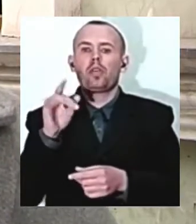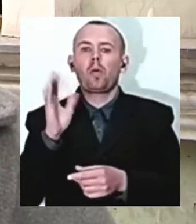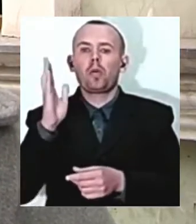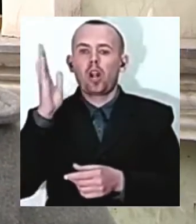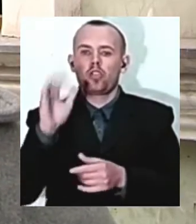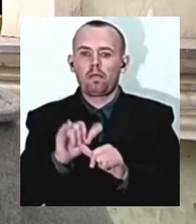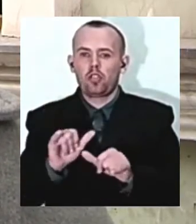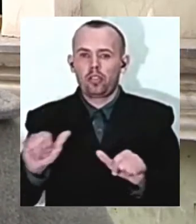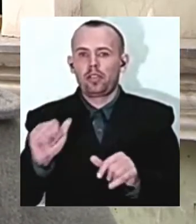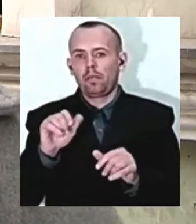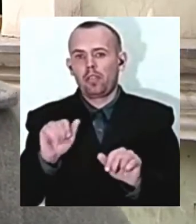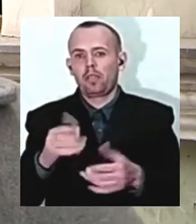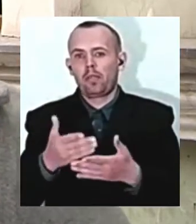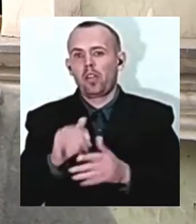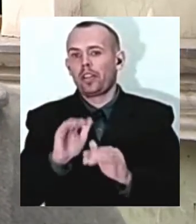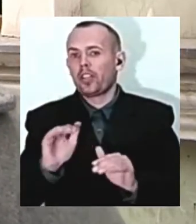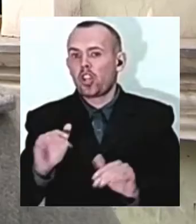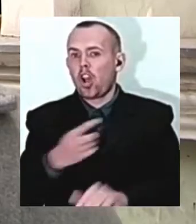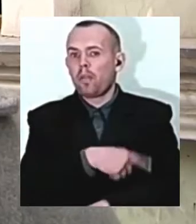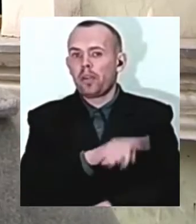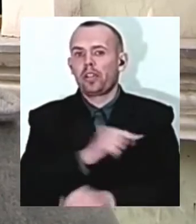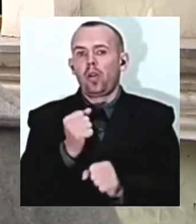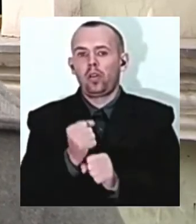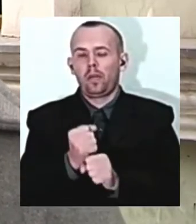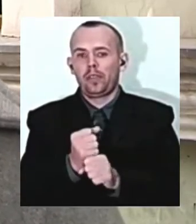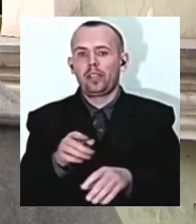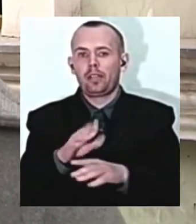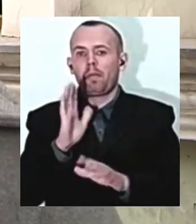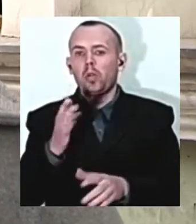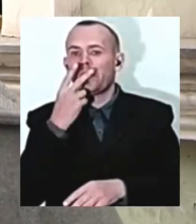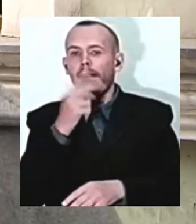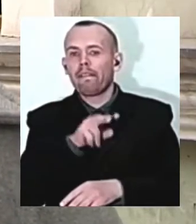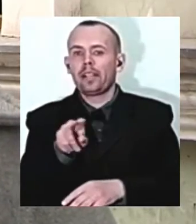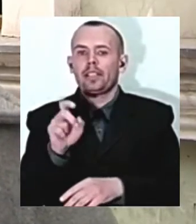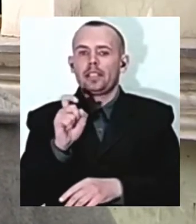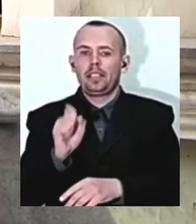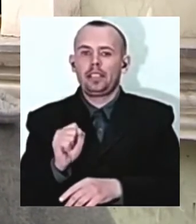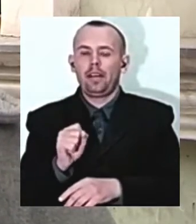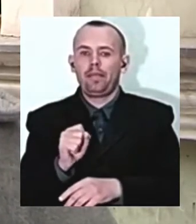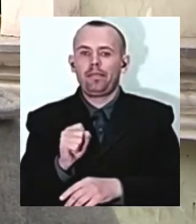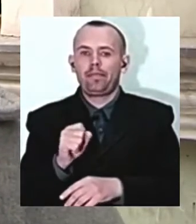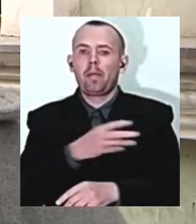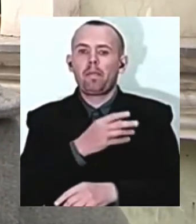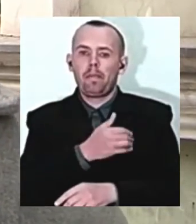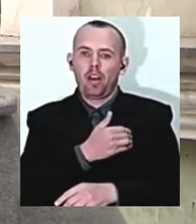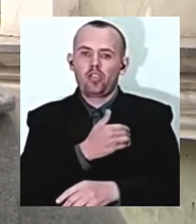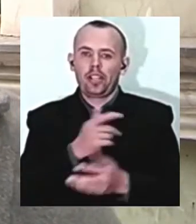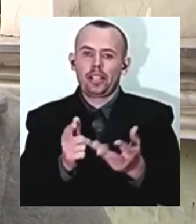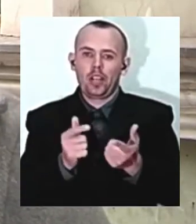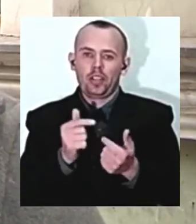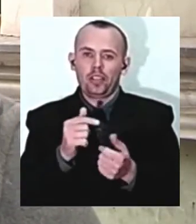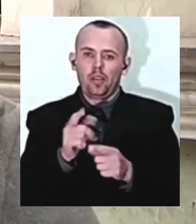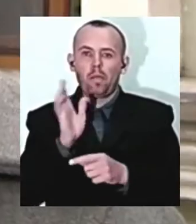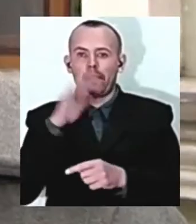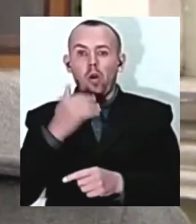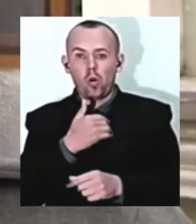дитячих поліклініках робити. Тобто ми будемо дивитись за бажаністю, наскільки батьків хочуть зробити це щеплення, щоб зробити